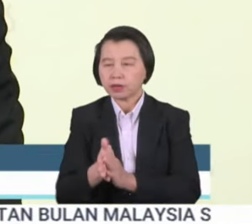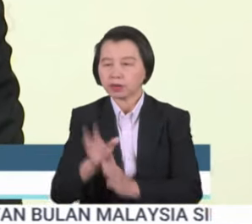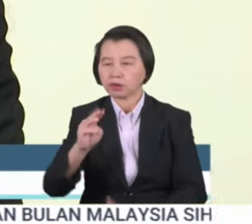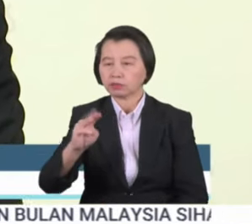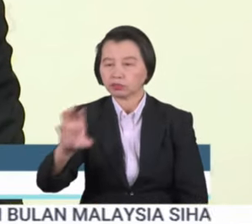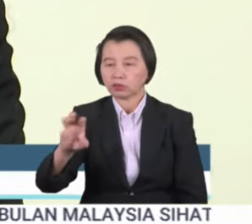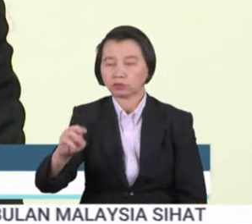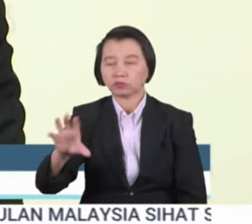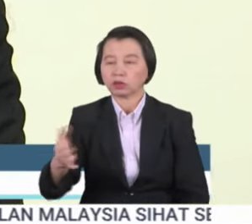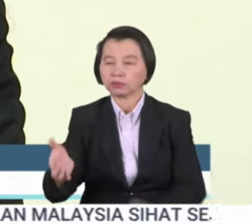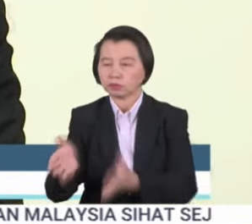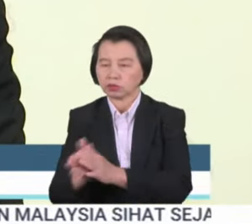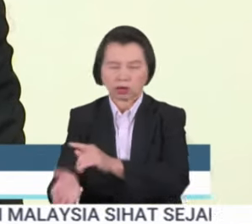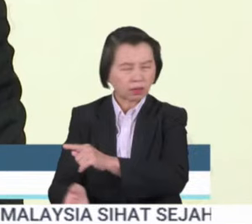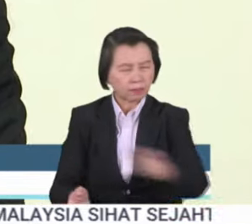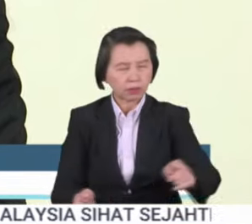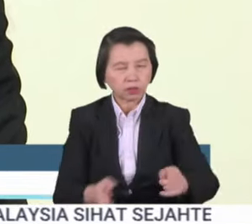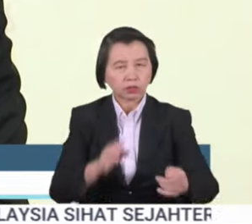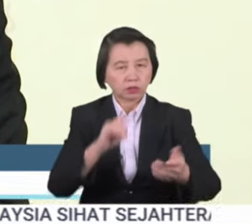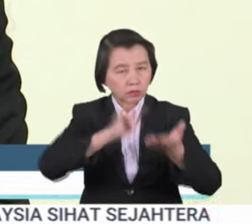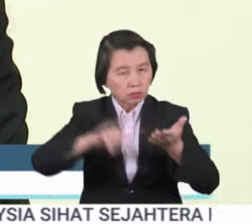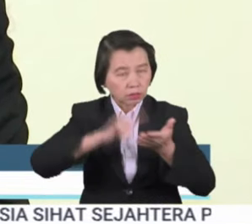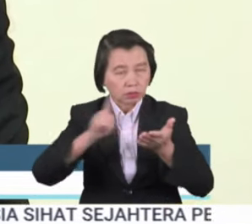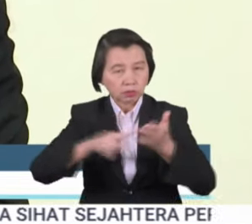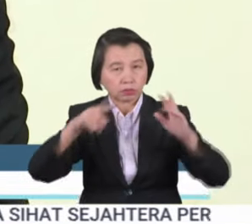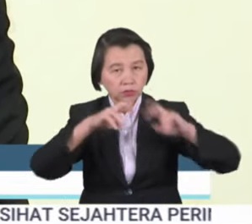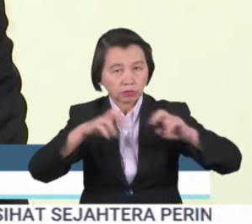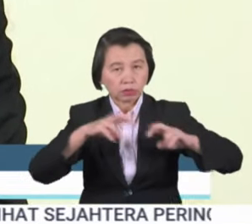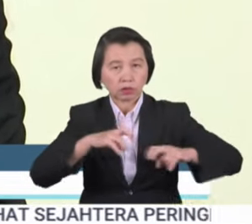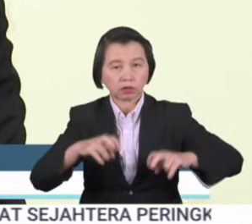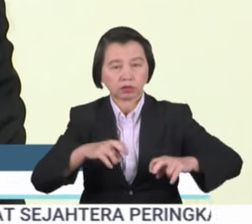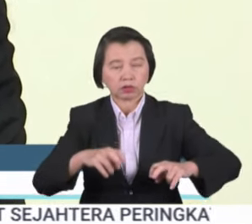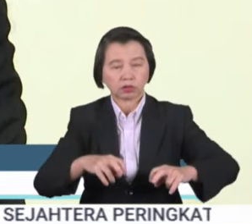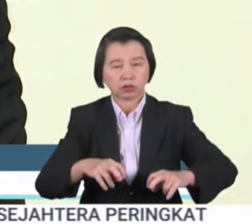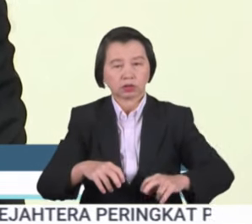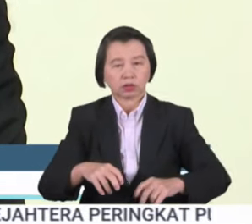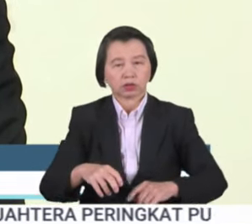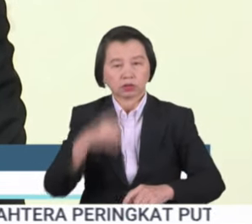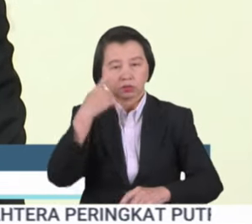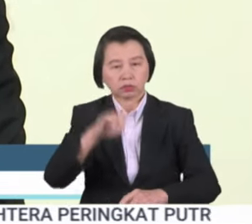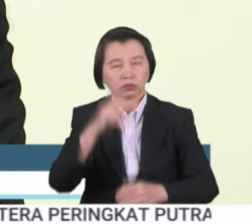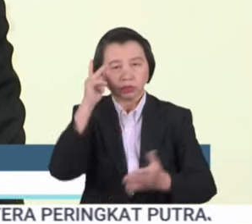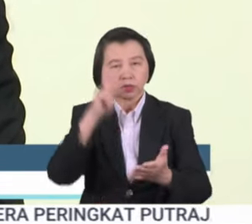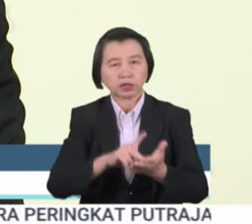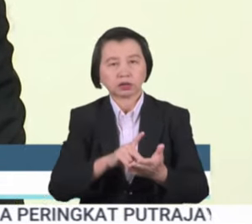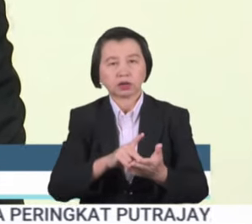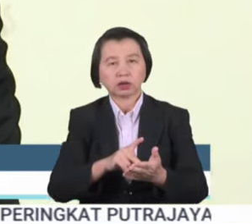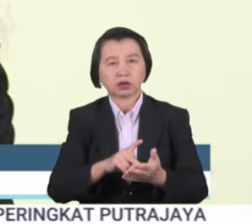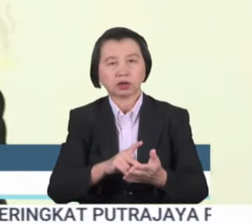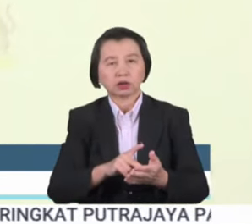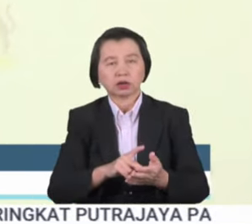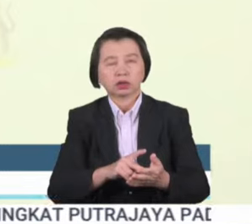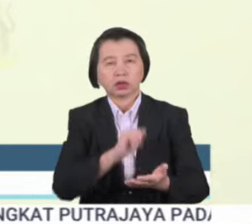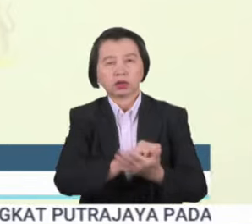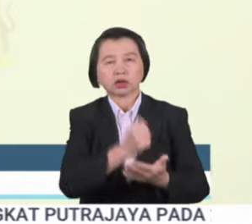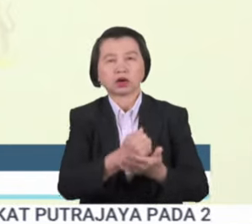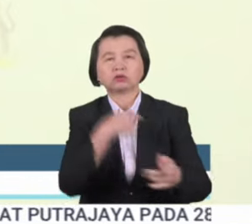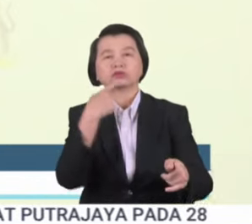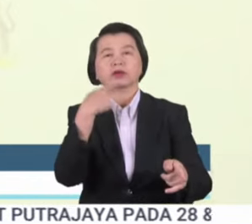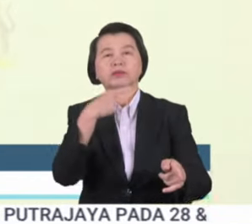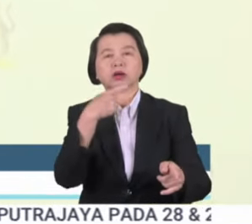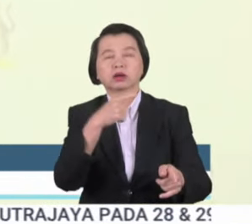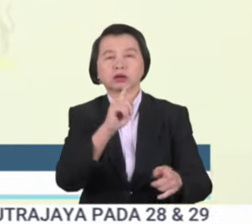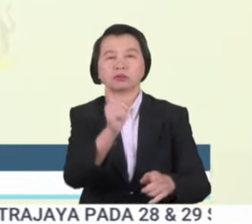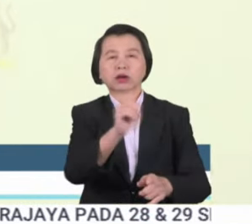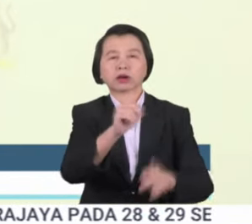meluaskan siasatan dan juga carian untuk mengenal pasti mana-mana pihak lain